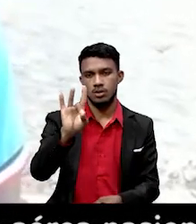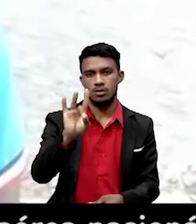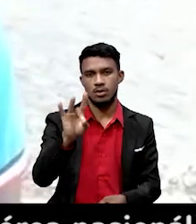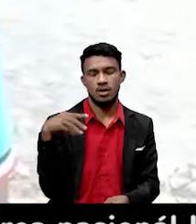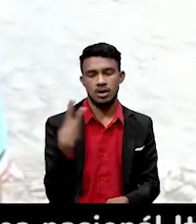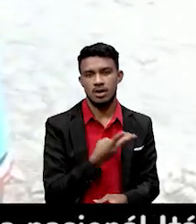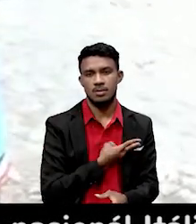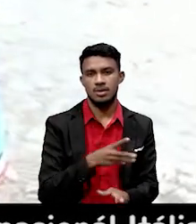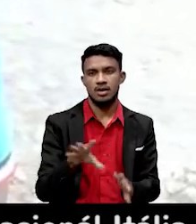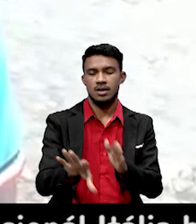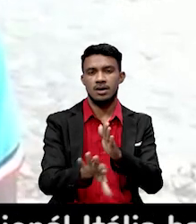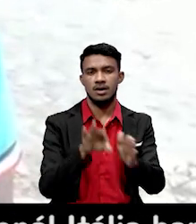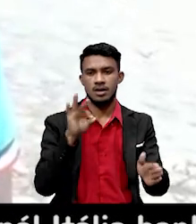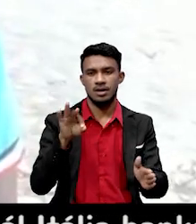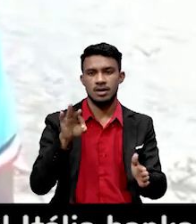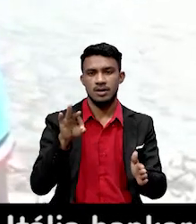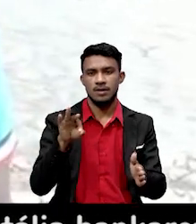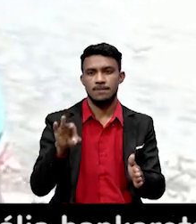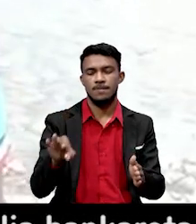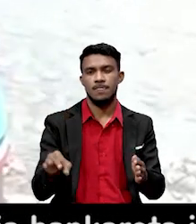selayar ida ho sinelu ida